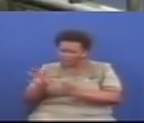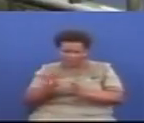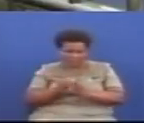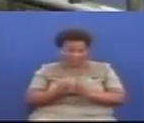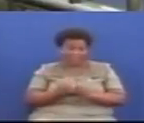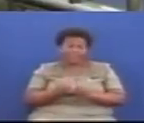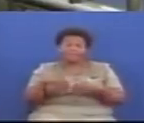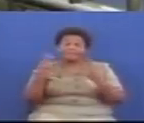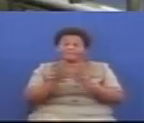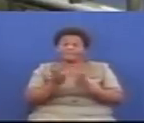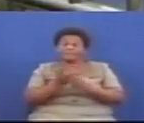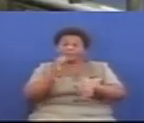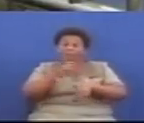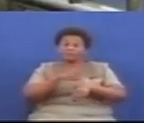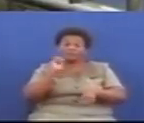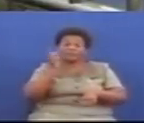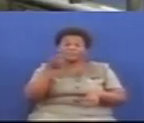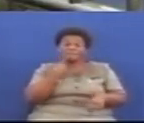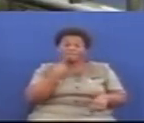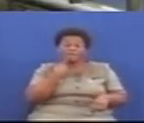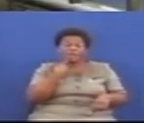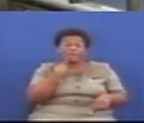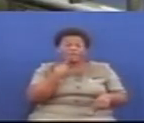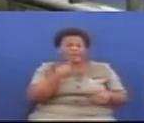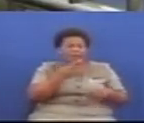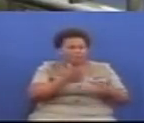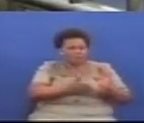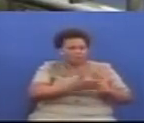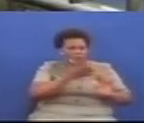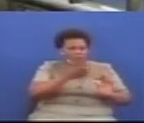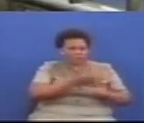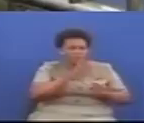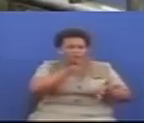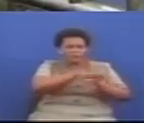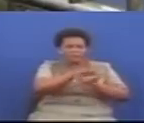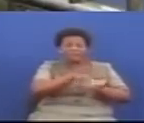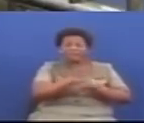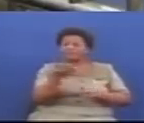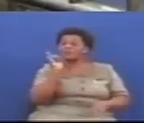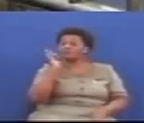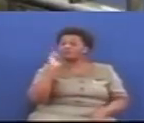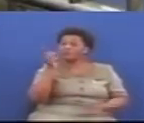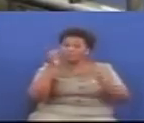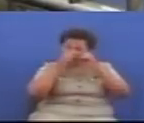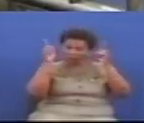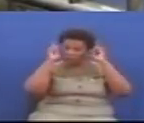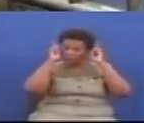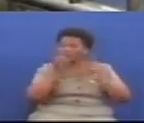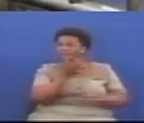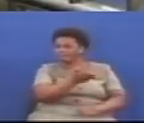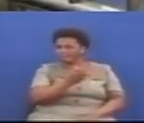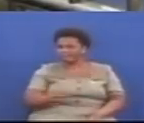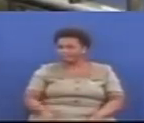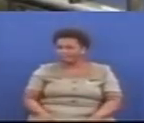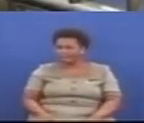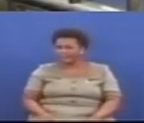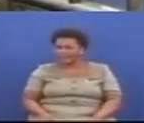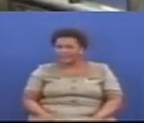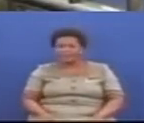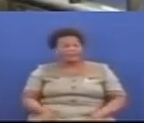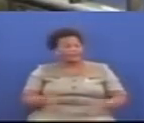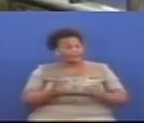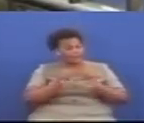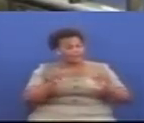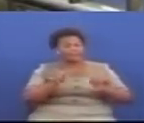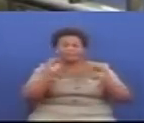majibu ya msingi Mheshimiwa Naibu Waziri ameelezea historia ya hicho chuo. Lakini Mheshimiwa Spika, historia inaweza